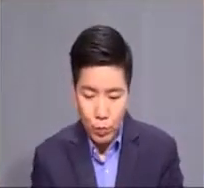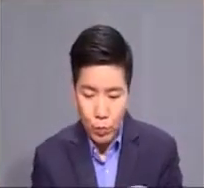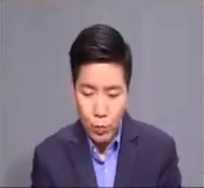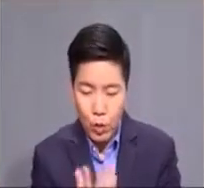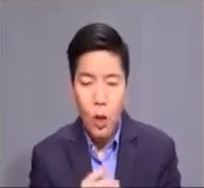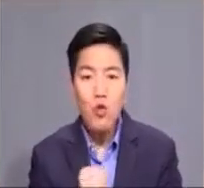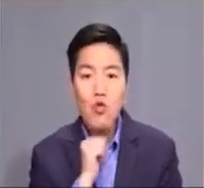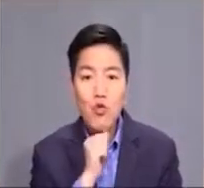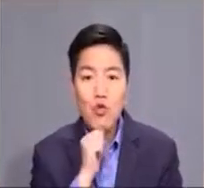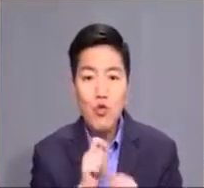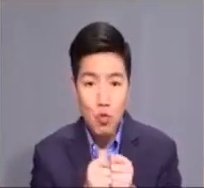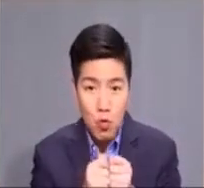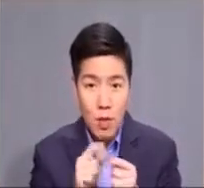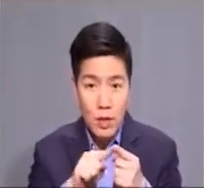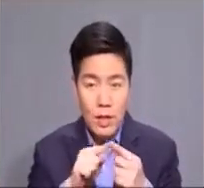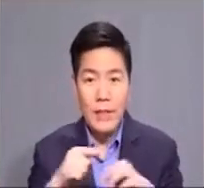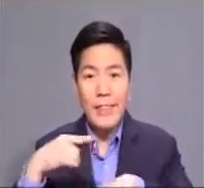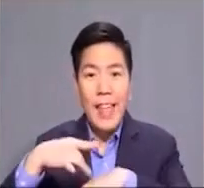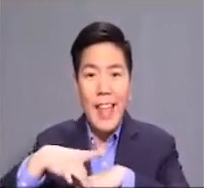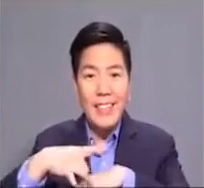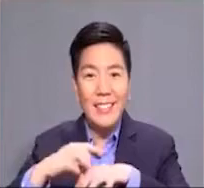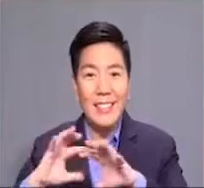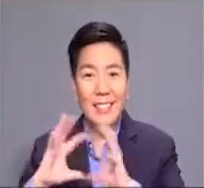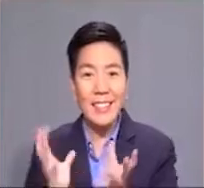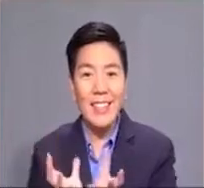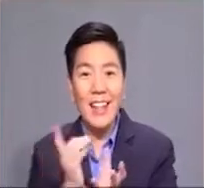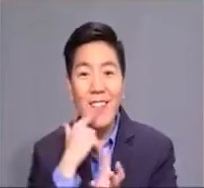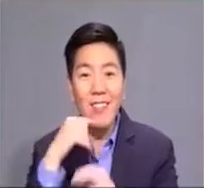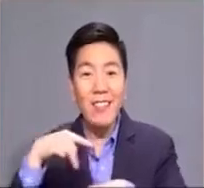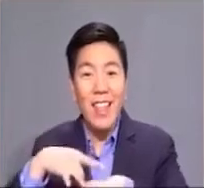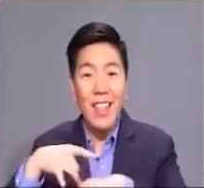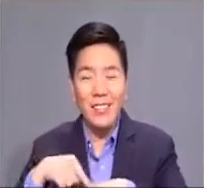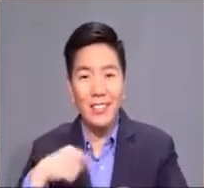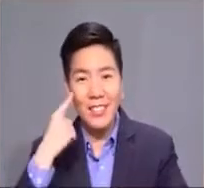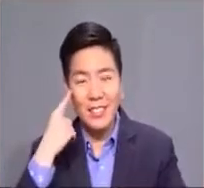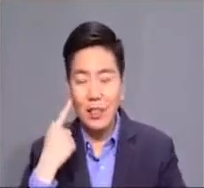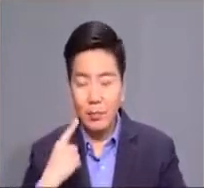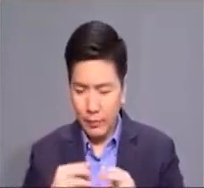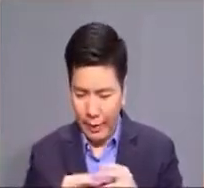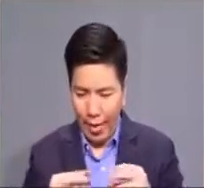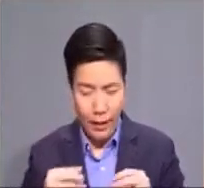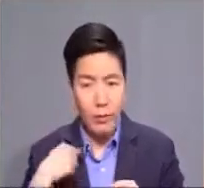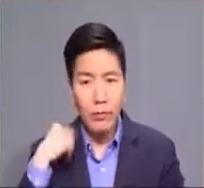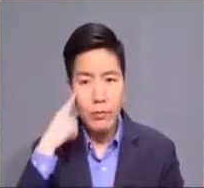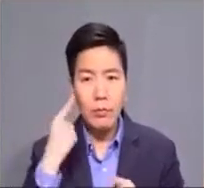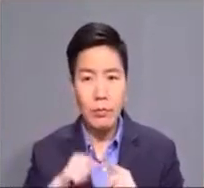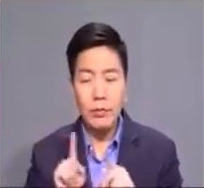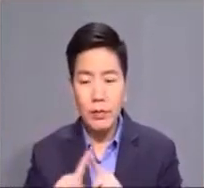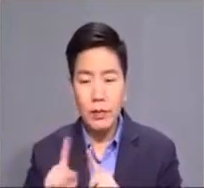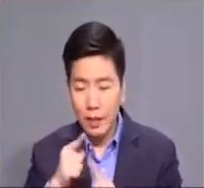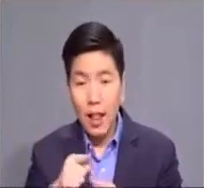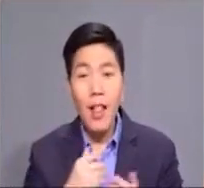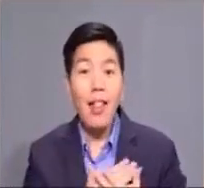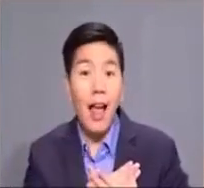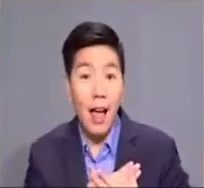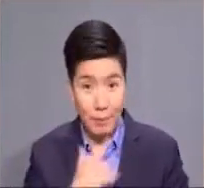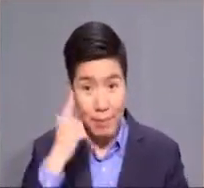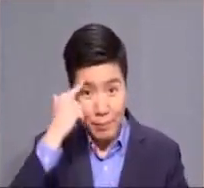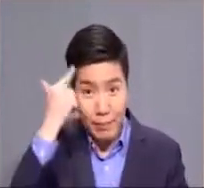ปลูกถั่วปลูกแตงพวกนี ้โอ้ชอบแนวนี้เหรอฮะ เราจะปลูกต้นรักเป็นบ้างไหมคะพี ่เป็นครับ